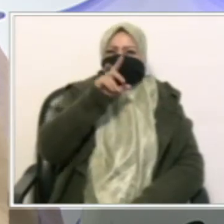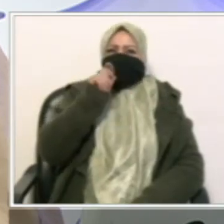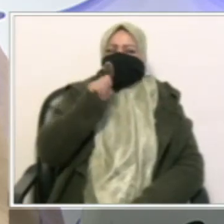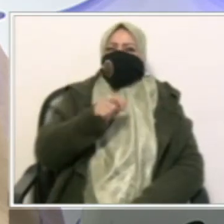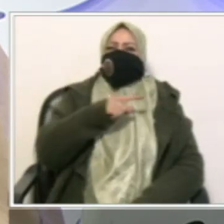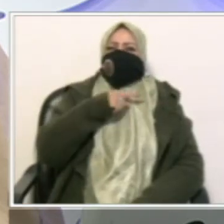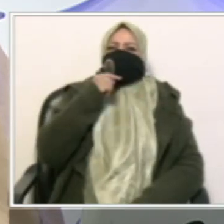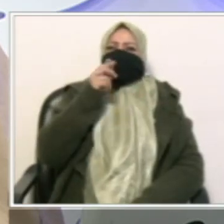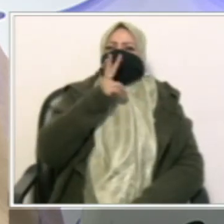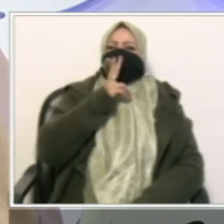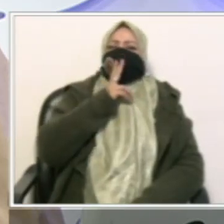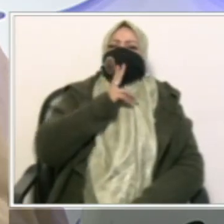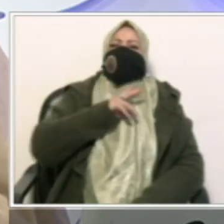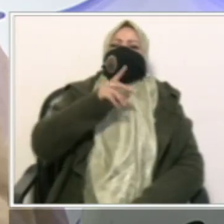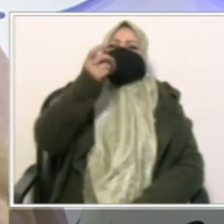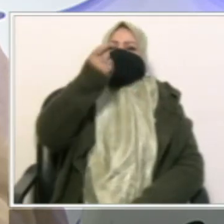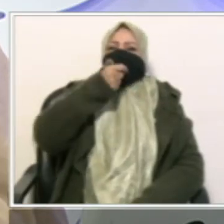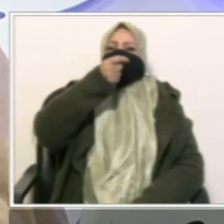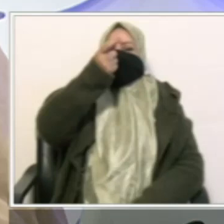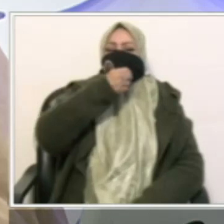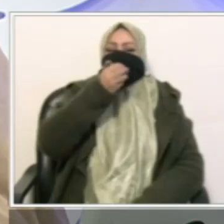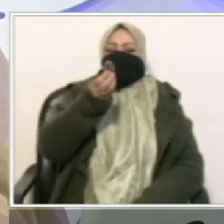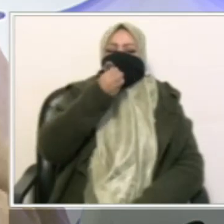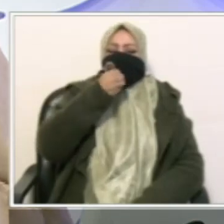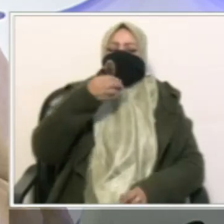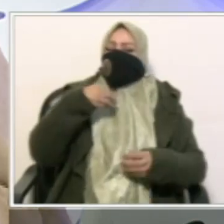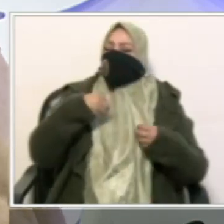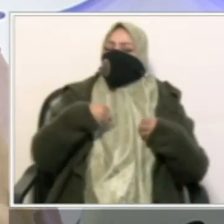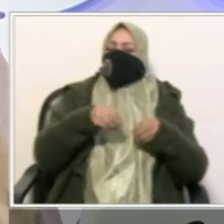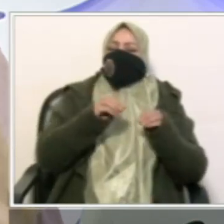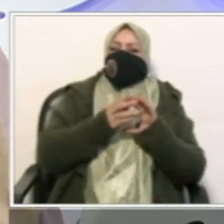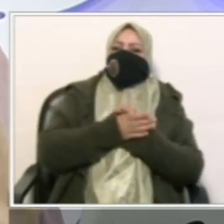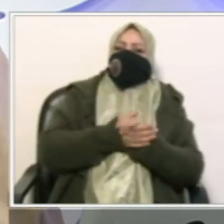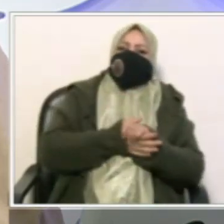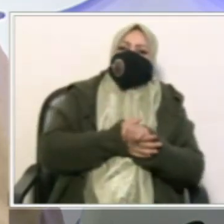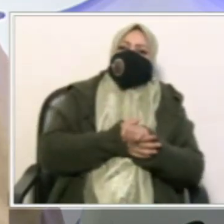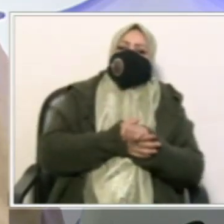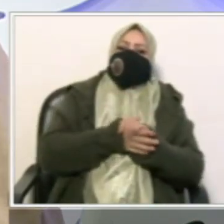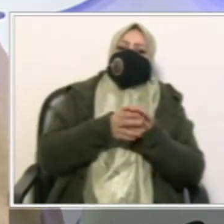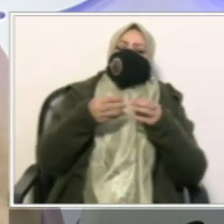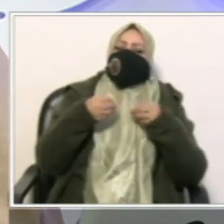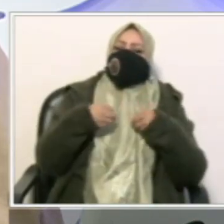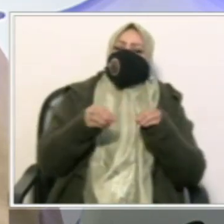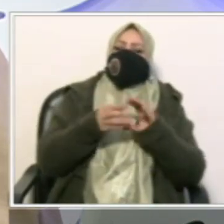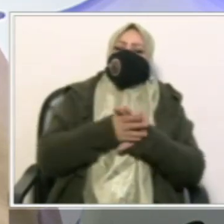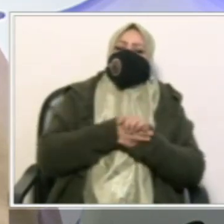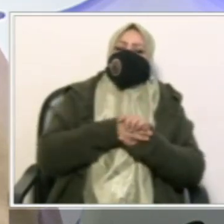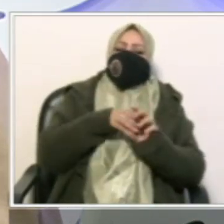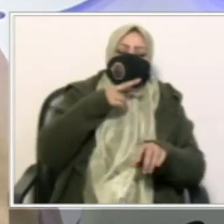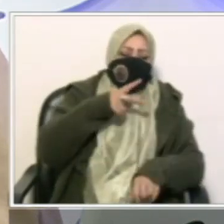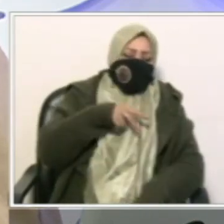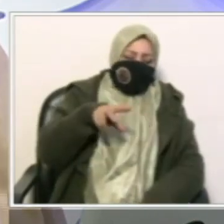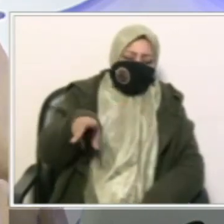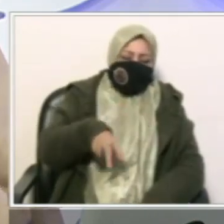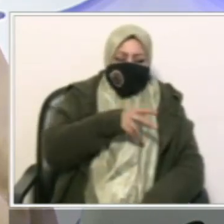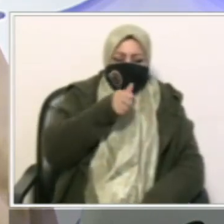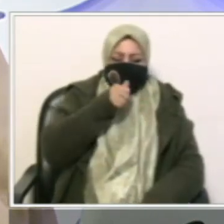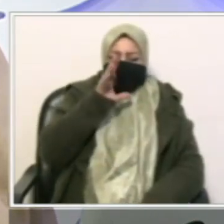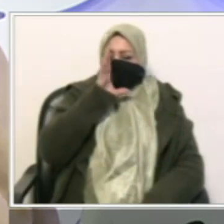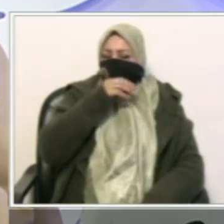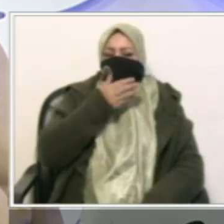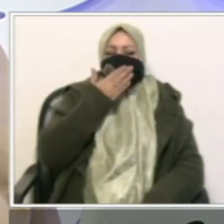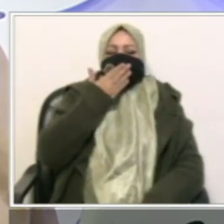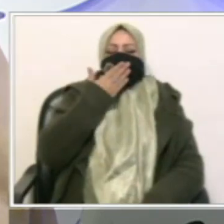وتباع، وحتى لو بيعت لا يجب البيان أنها سقيت بماء نجس أو غير نجس، لا يجب البيان ما دام